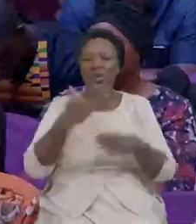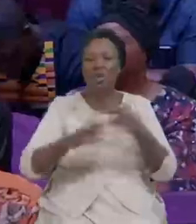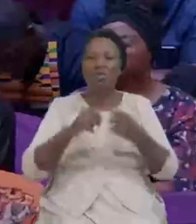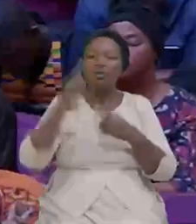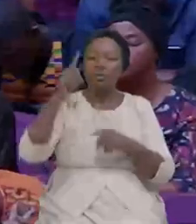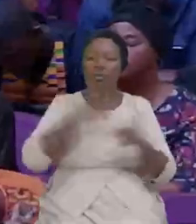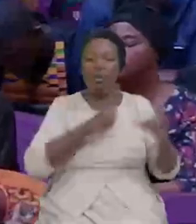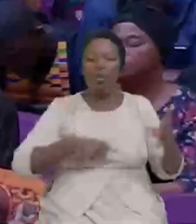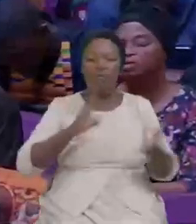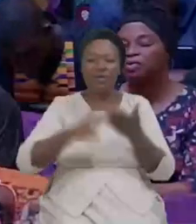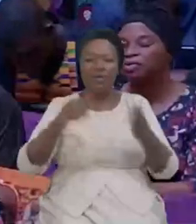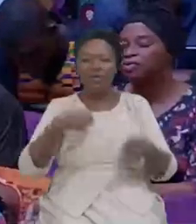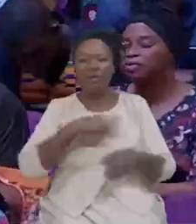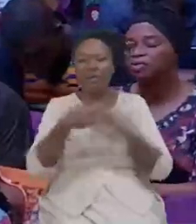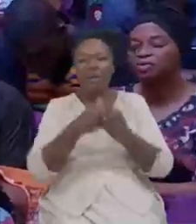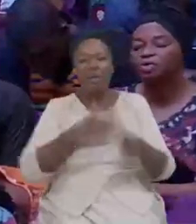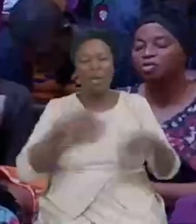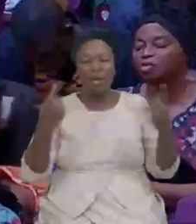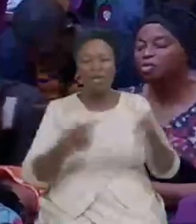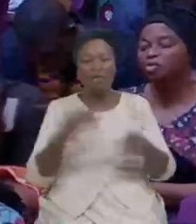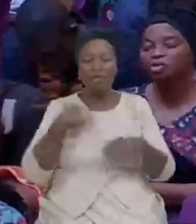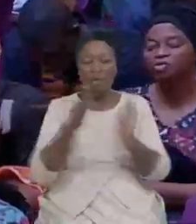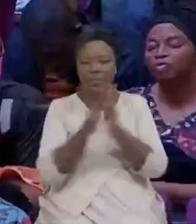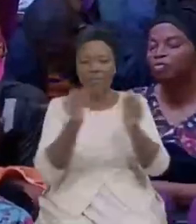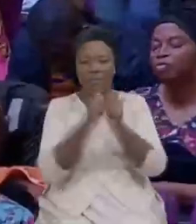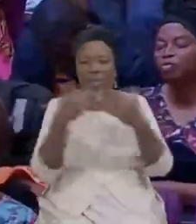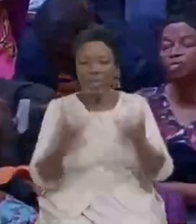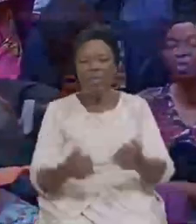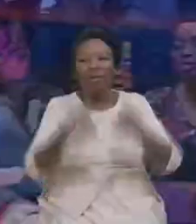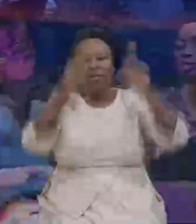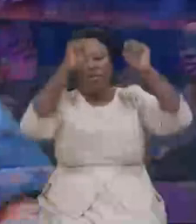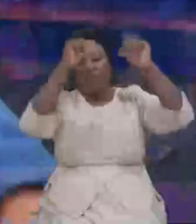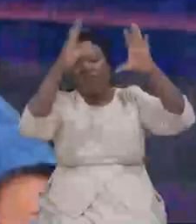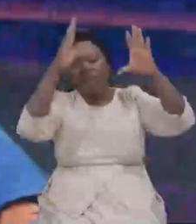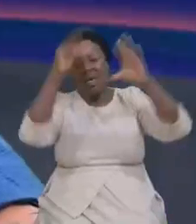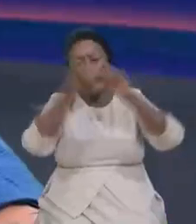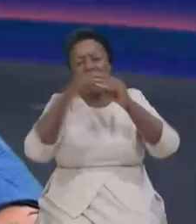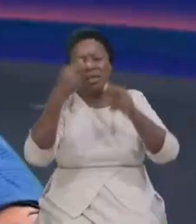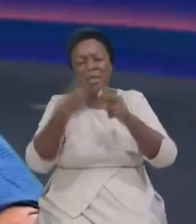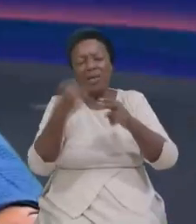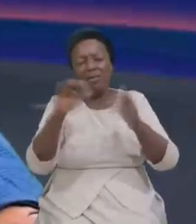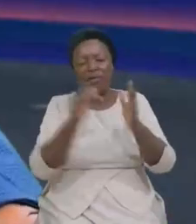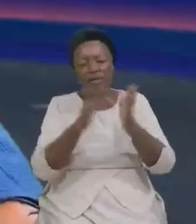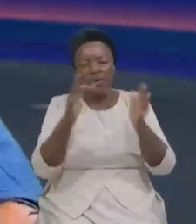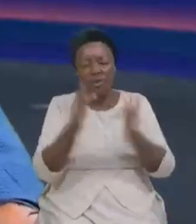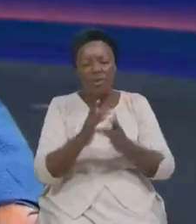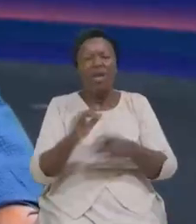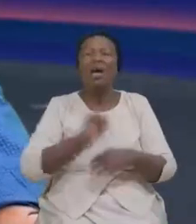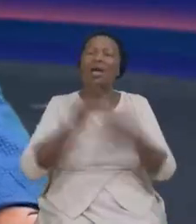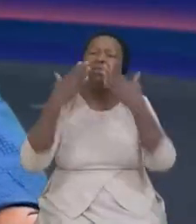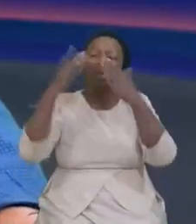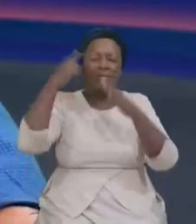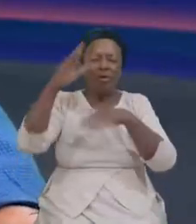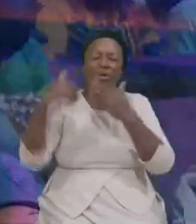ensemble, Père, au nom puissant de Jésus, je te remercie pour ce que tu as déjà fait. Je te remercie pour